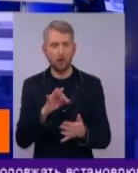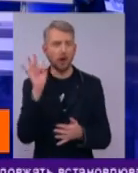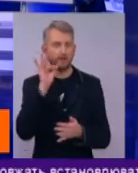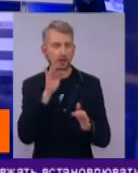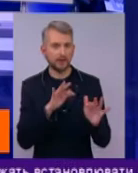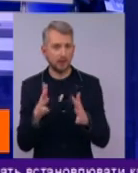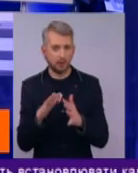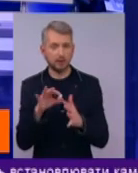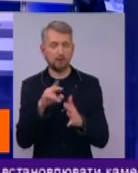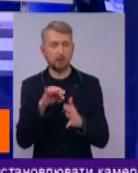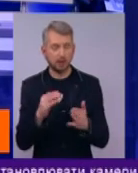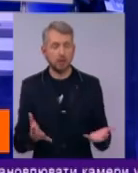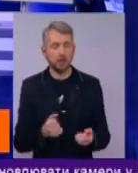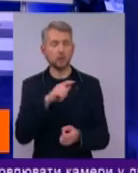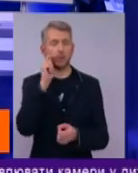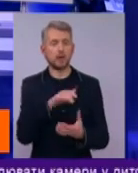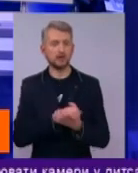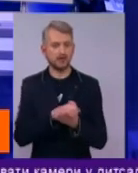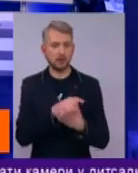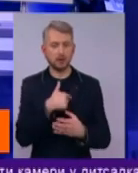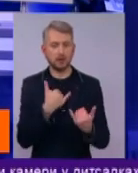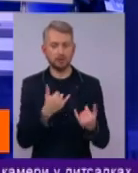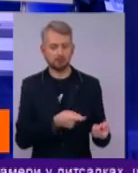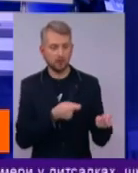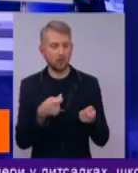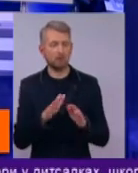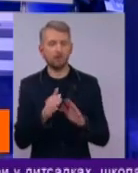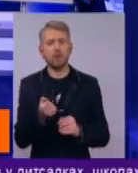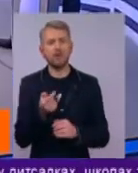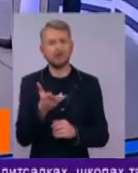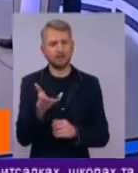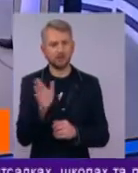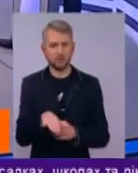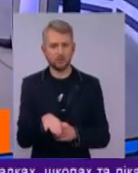при поддержке Украинского союза. Я принес всего несколько, ну,